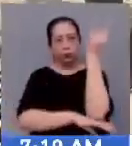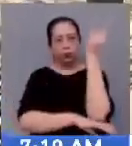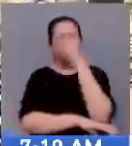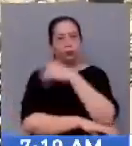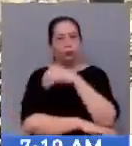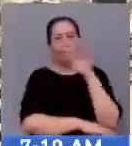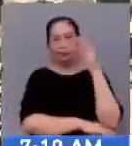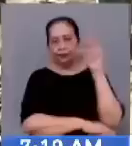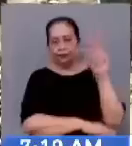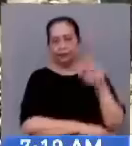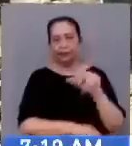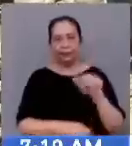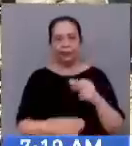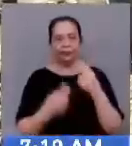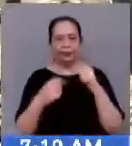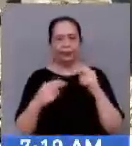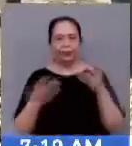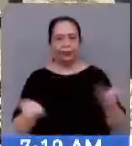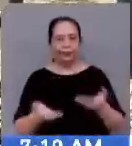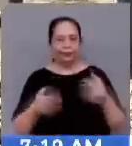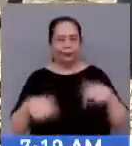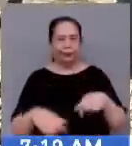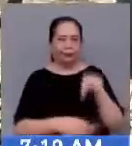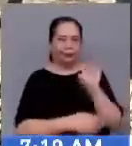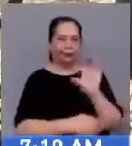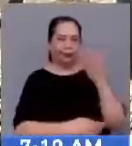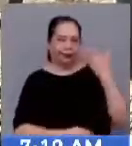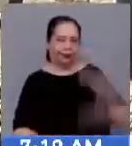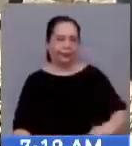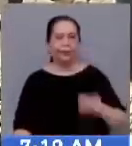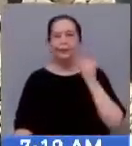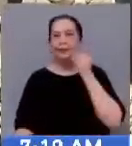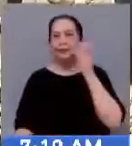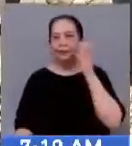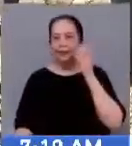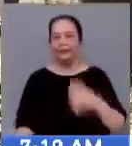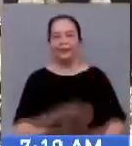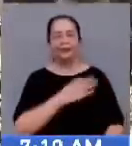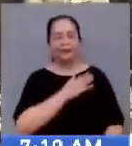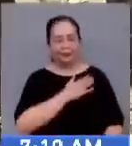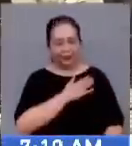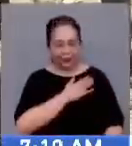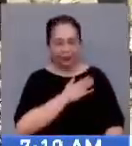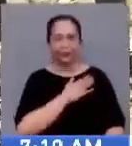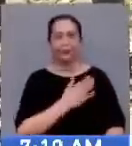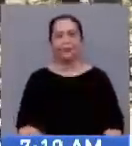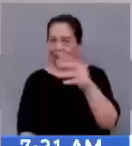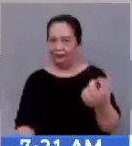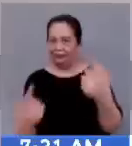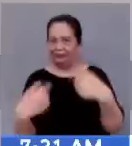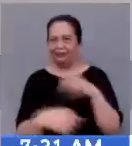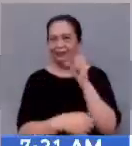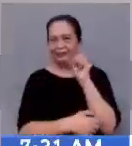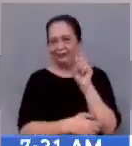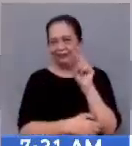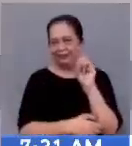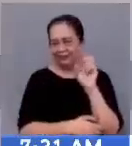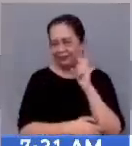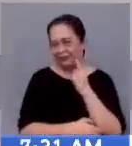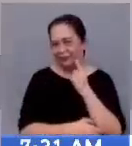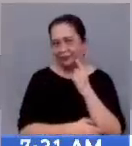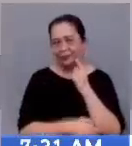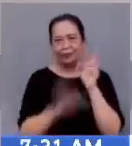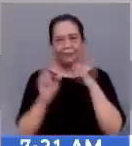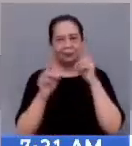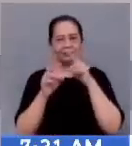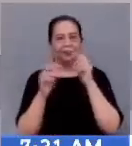ang unang balita dito sa Quezon City. Ako po si Darlene Kay, buong puso para sa Pilipinas. Ah, ito pala ho.